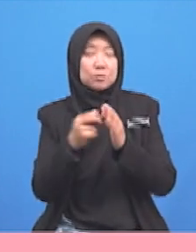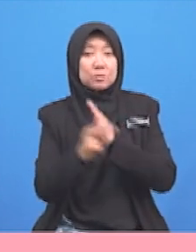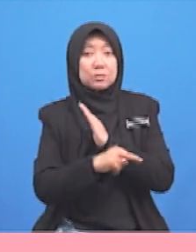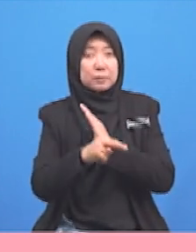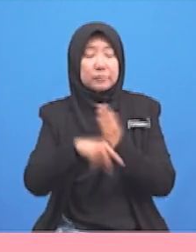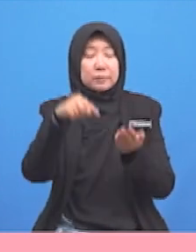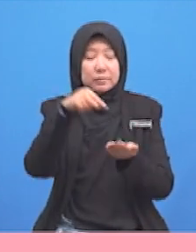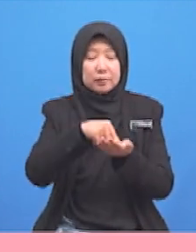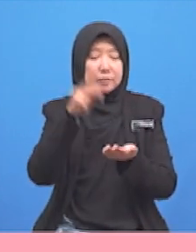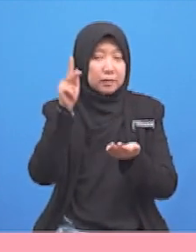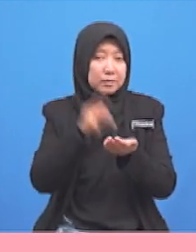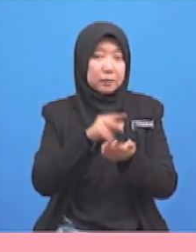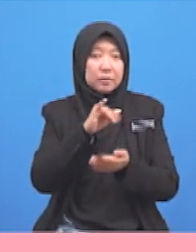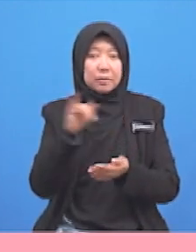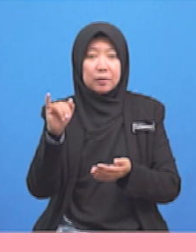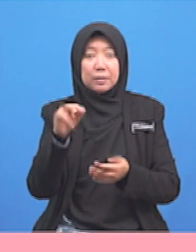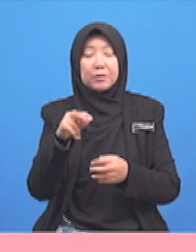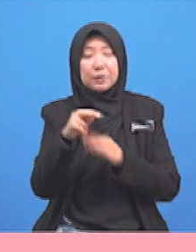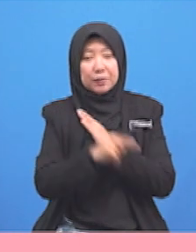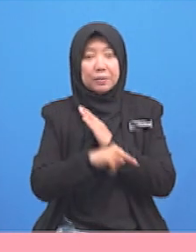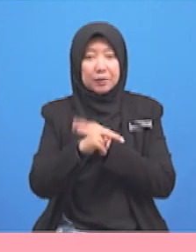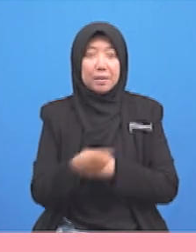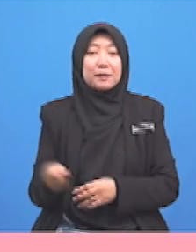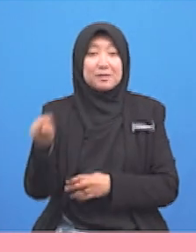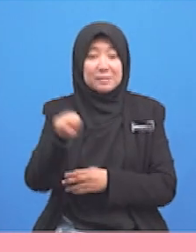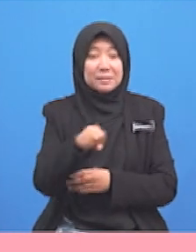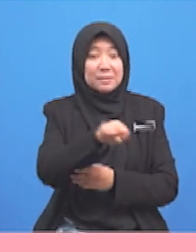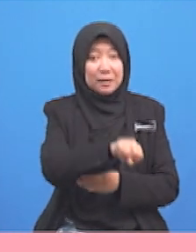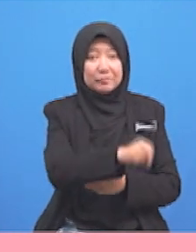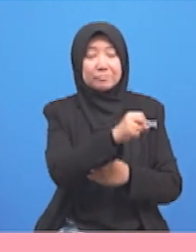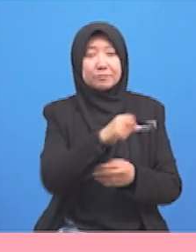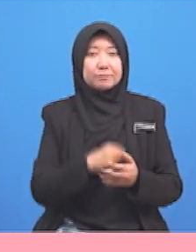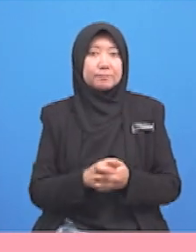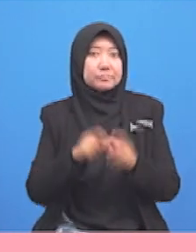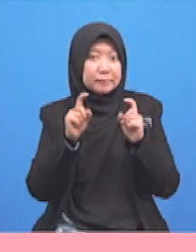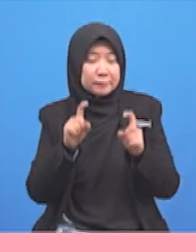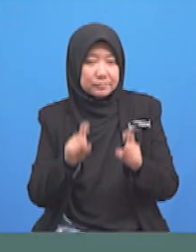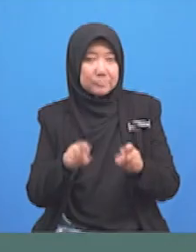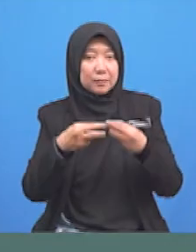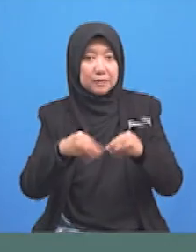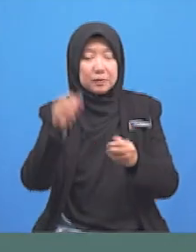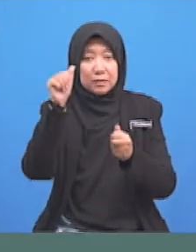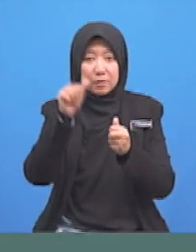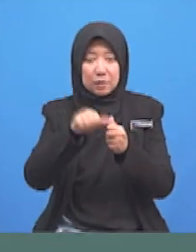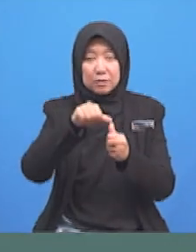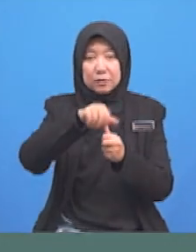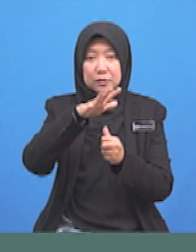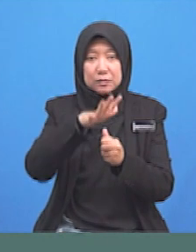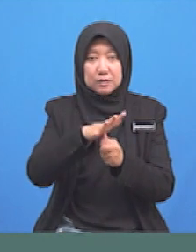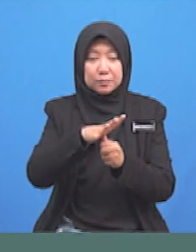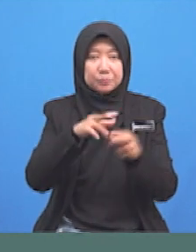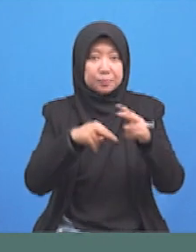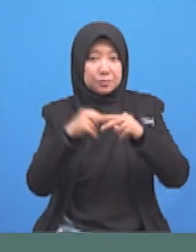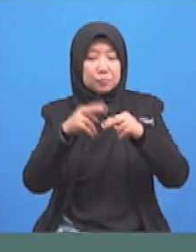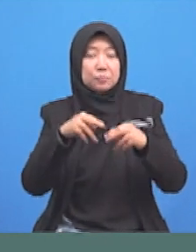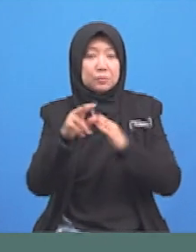Singapura dikenali sebagai negeri-negeri selat. Murid-murid mesti masih ingat kesan penubuhan negeri-negeri